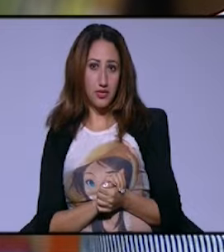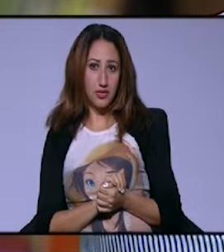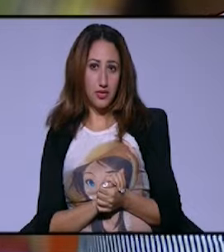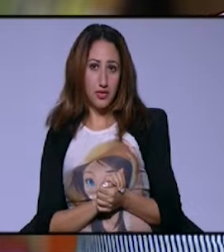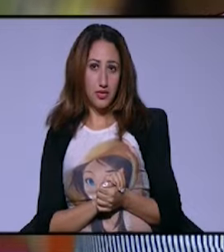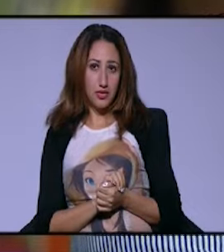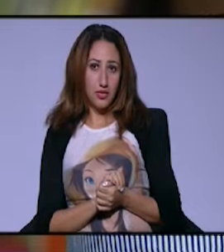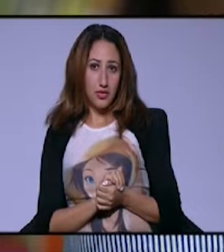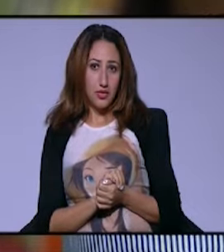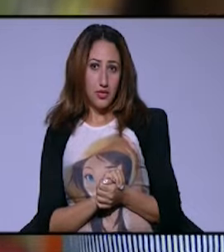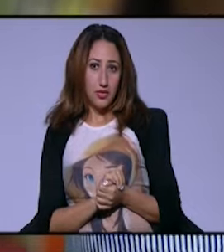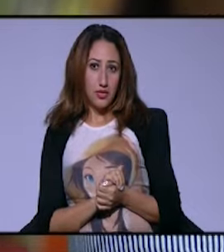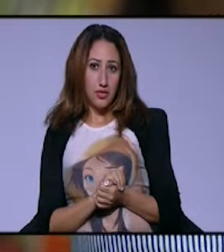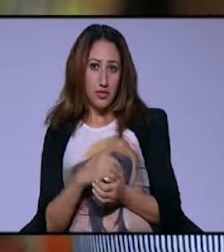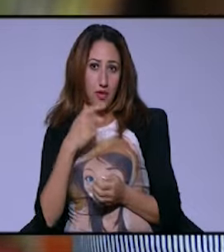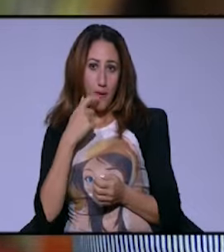غت من